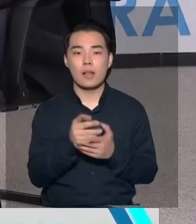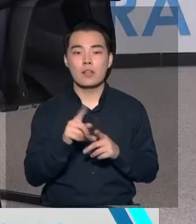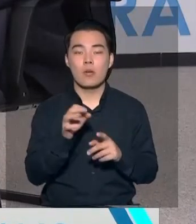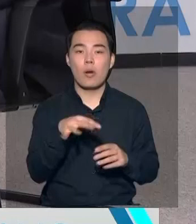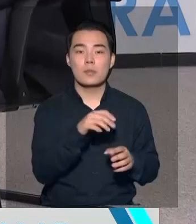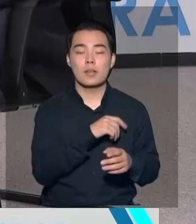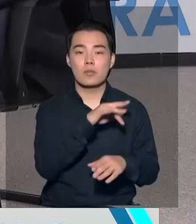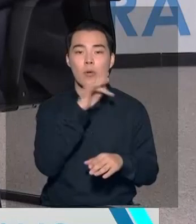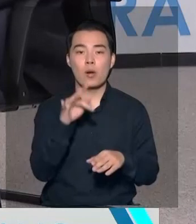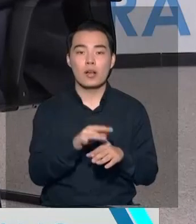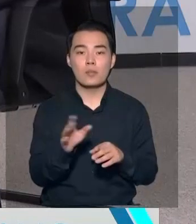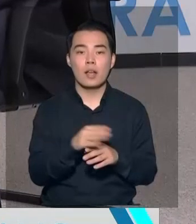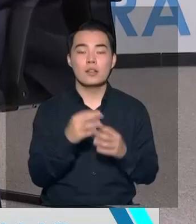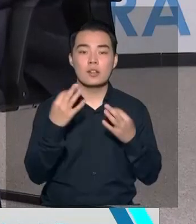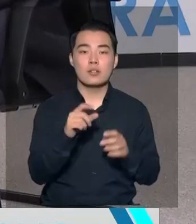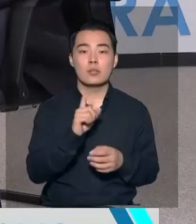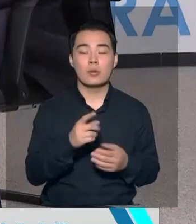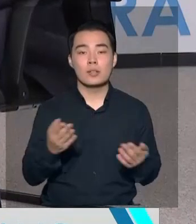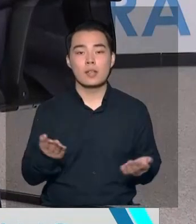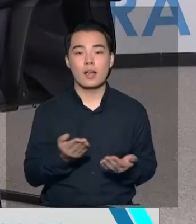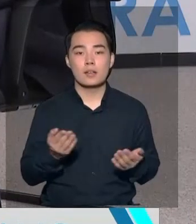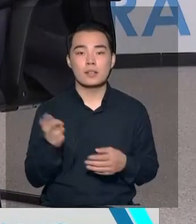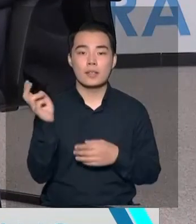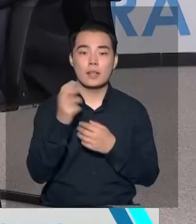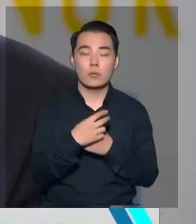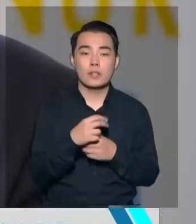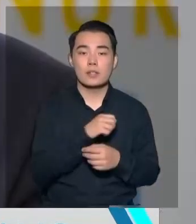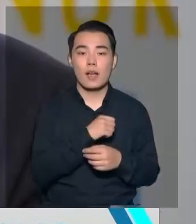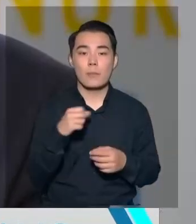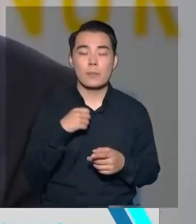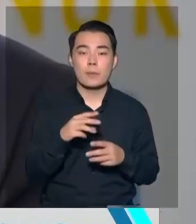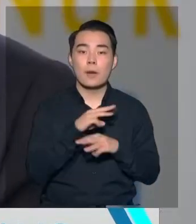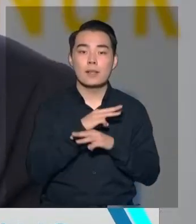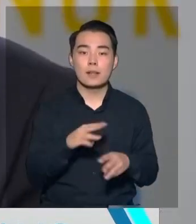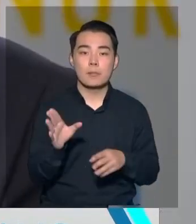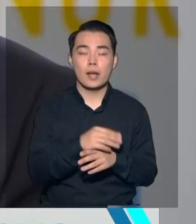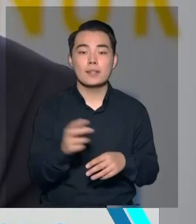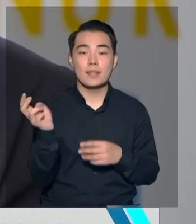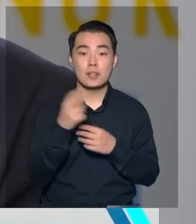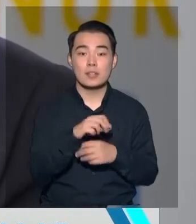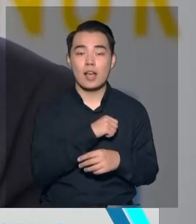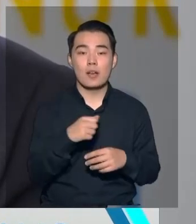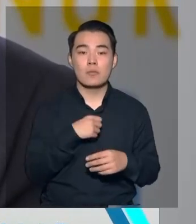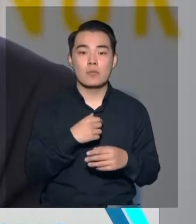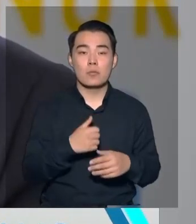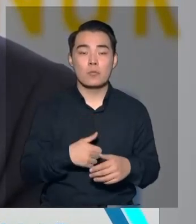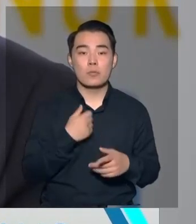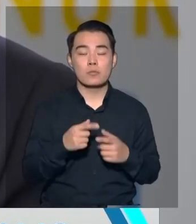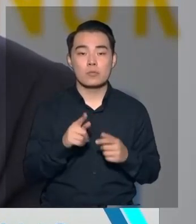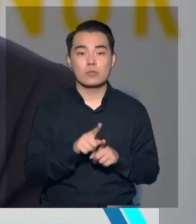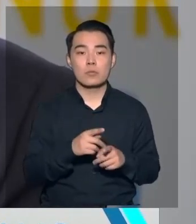аудандағы, қаладағы жемқорлықпен күресе алатын азаматтардың келуі, олардың мәслихаттарға келуі де, мысалы үшін, бізге үлкен серпін